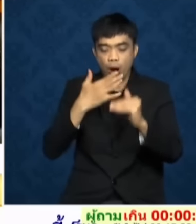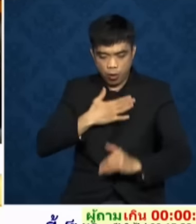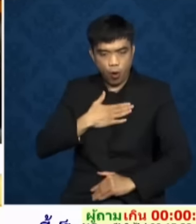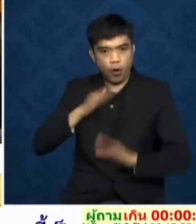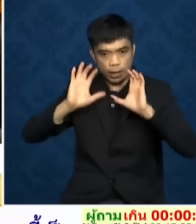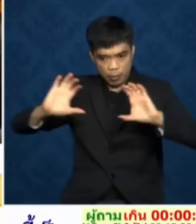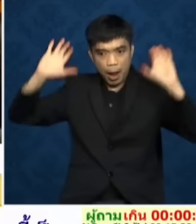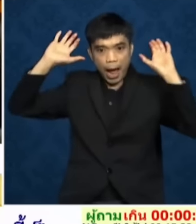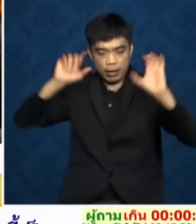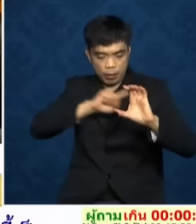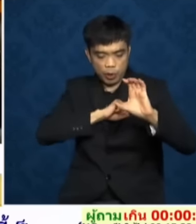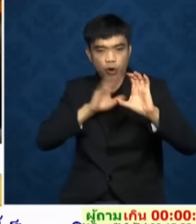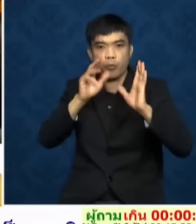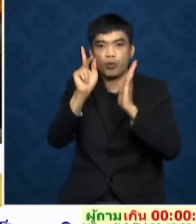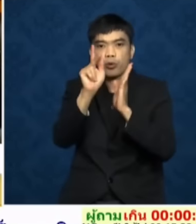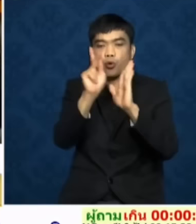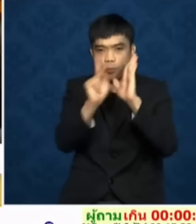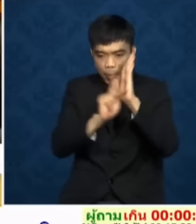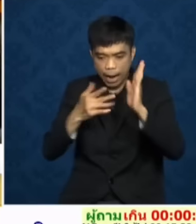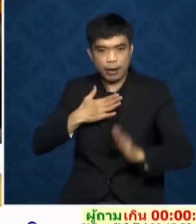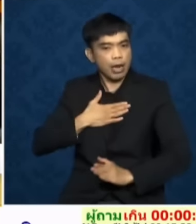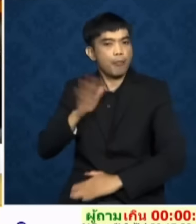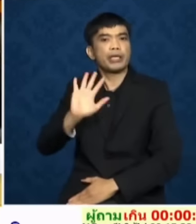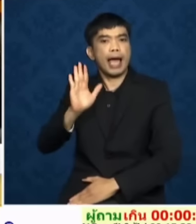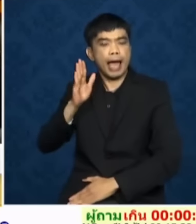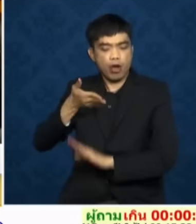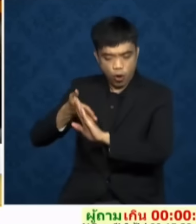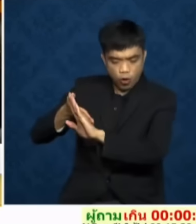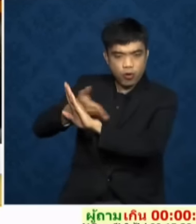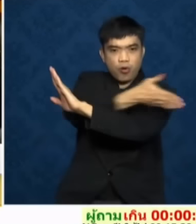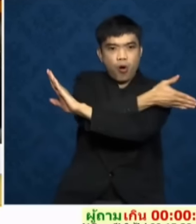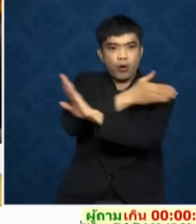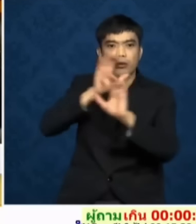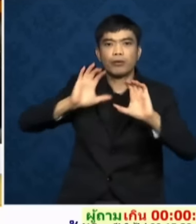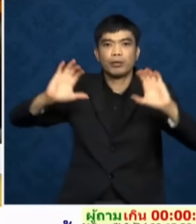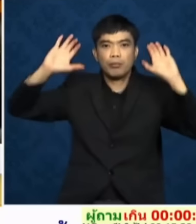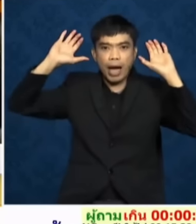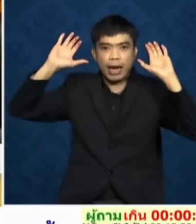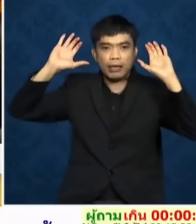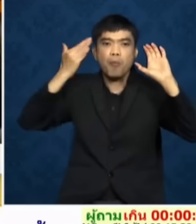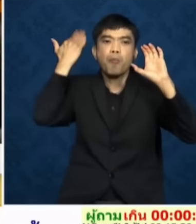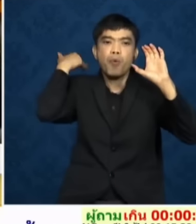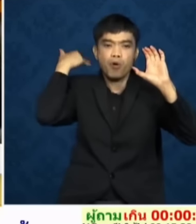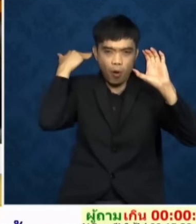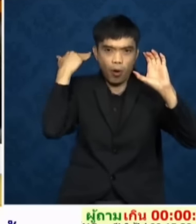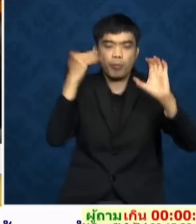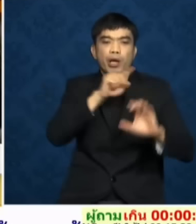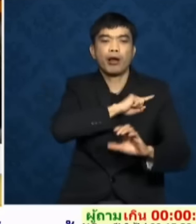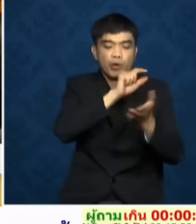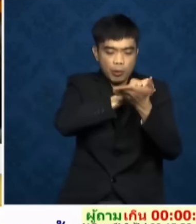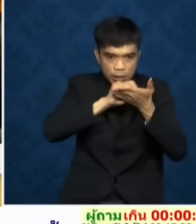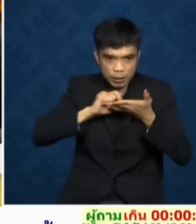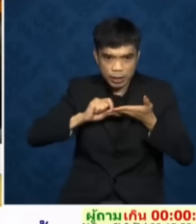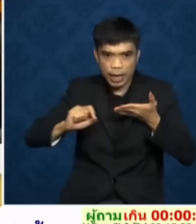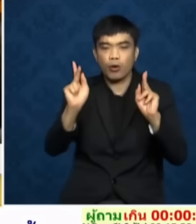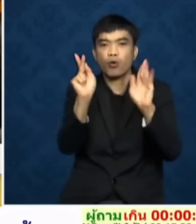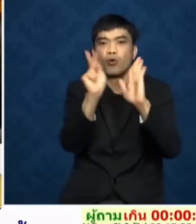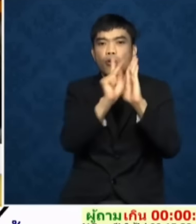ไปซึ่งอันนี้ก็ต้องยกให้เป็นความดีของรัฐบาลที่แล้วที่เล็งเห็นว่าใน